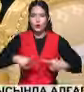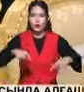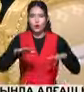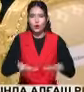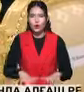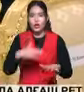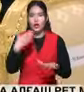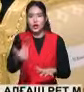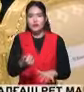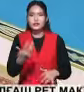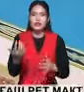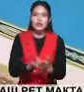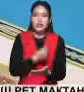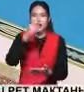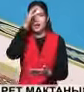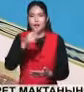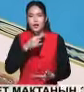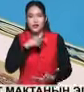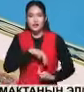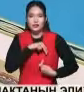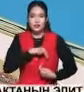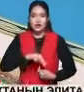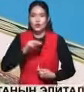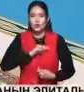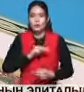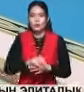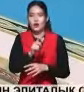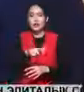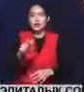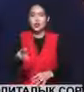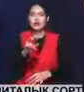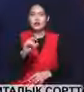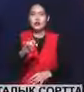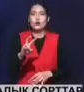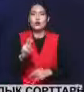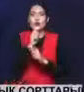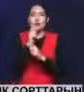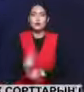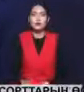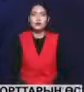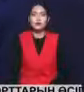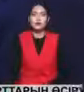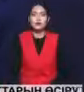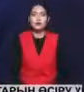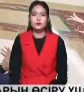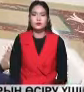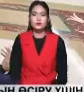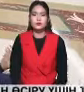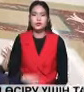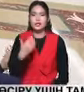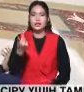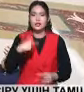үшін медалі табысталып, Қазақстанның еңбек сіңірген қайраткері құрметті атағы берілді. Қазақстанның еңбек сіңірген